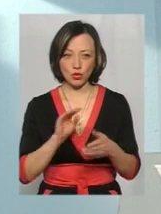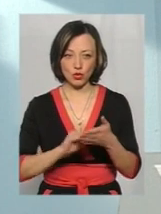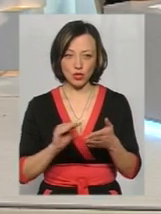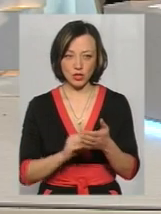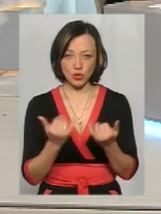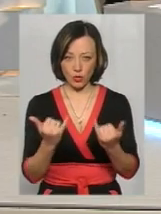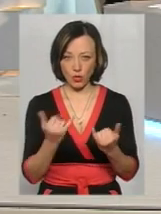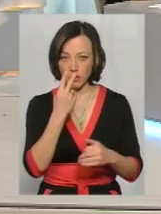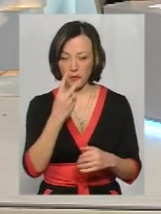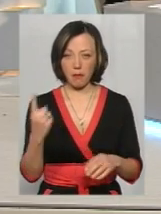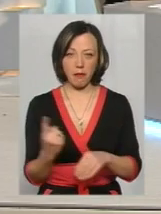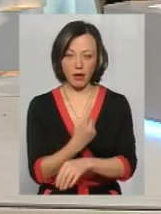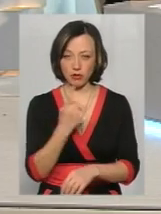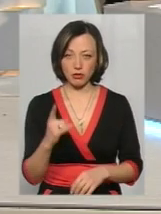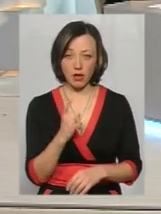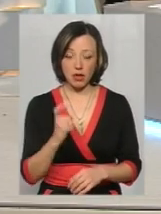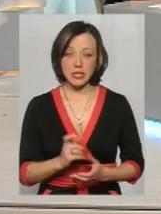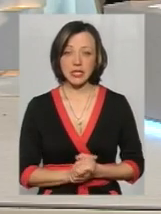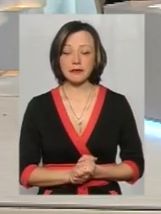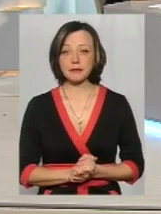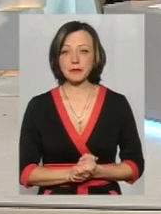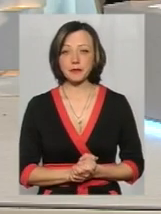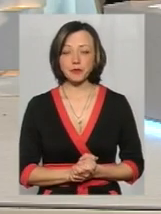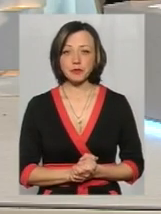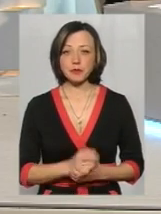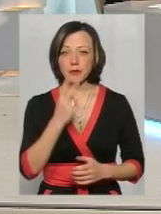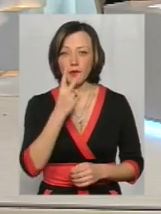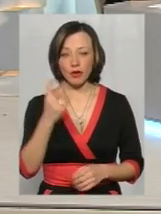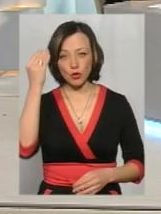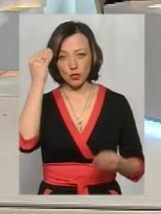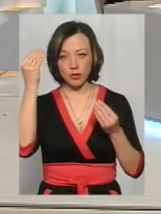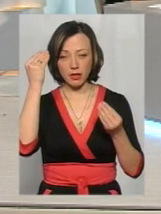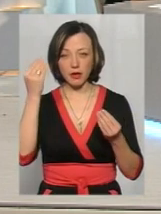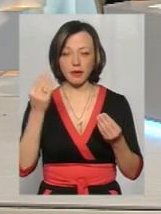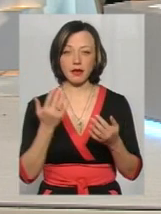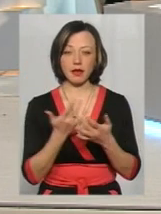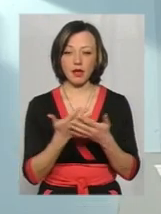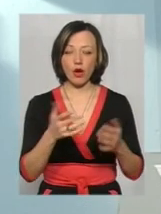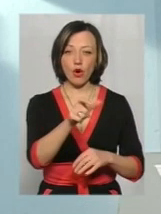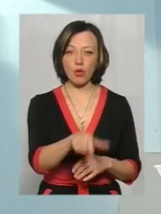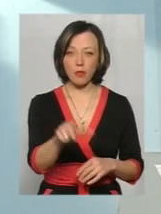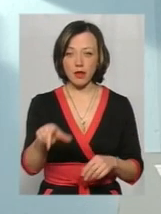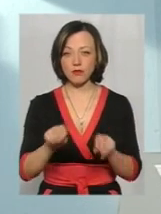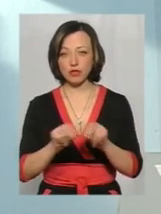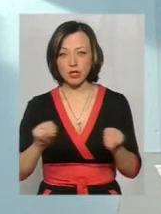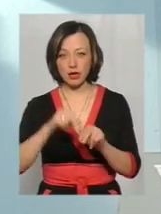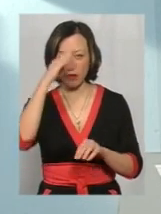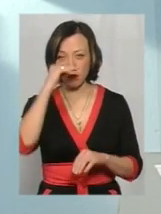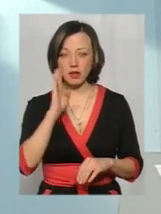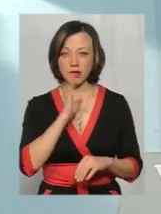я сьогодні вперше його побачив. Побачив думки громадян, вчителів,